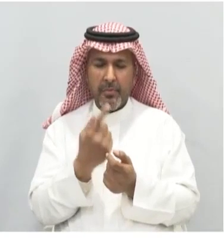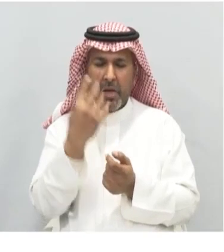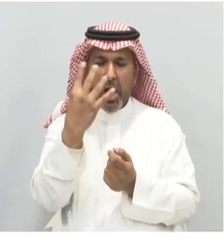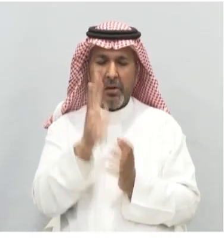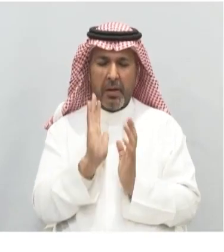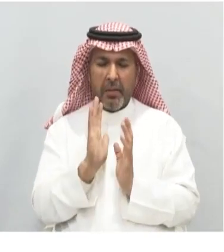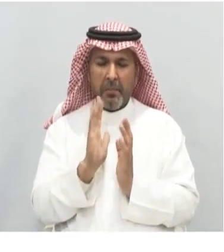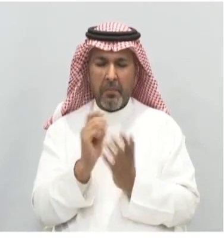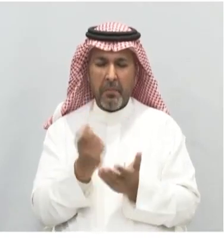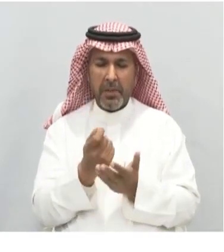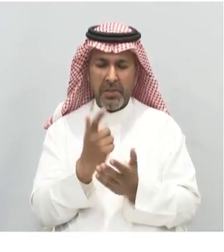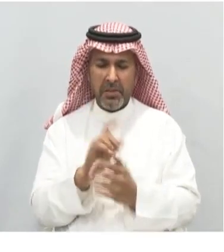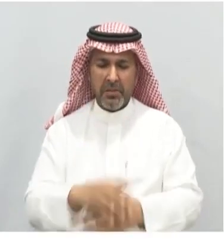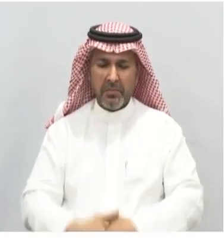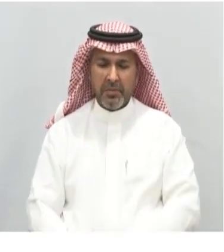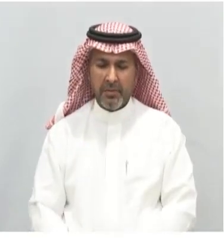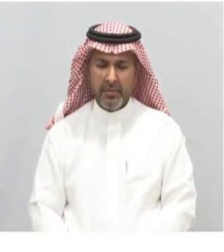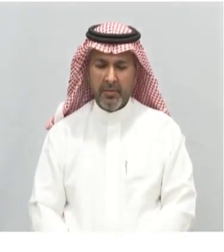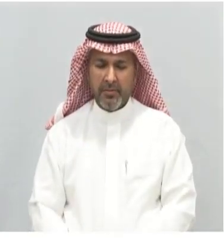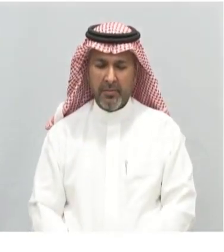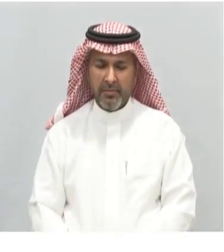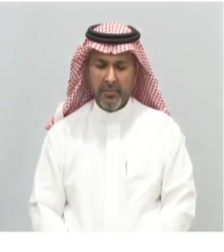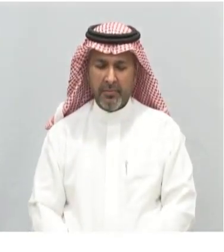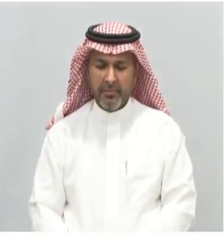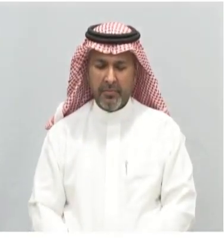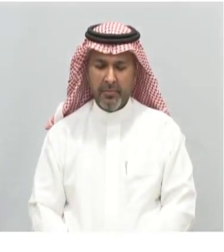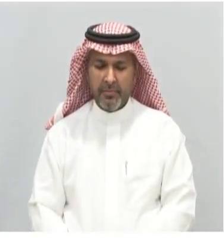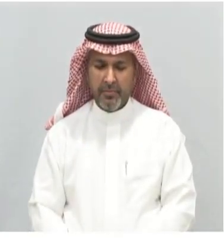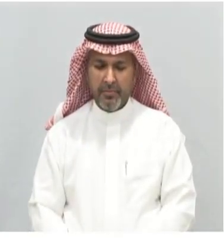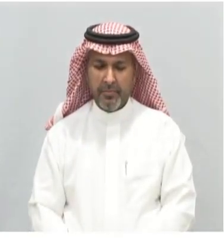سيكتب كم اربعه تقارير اربعه